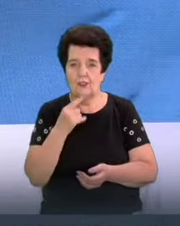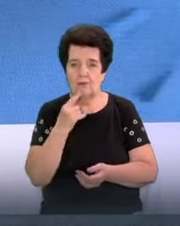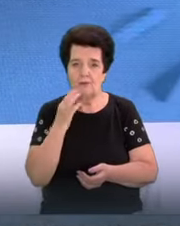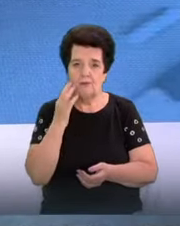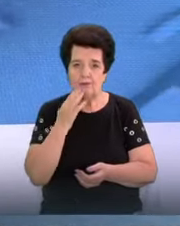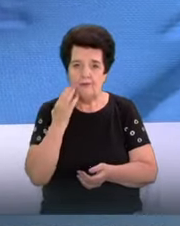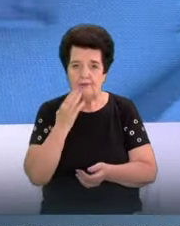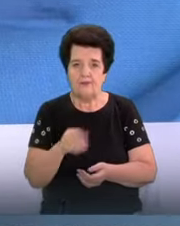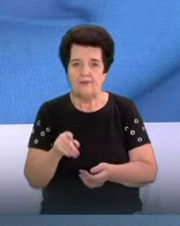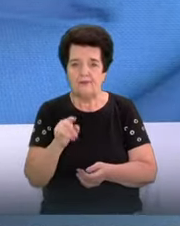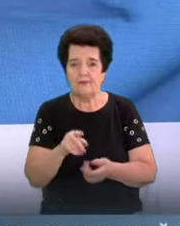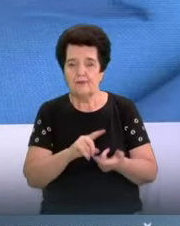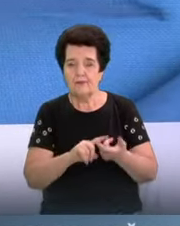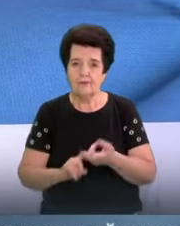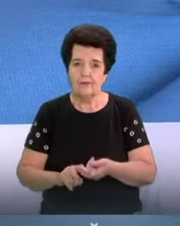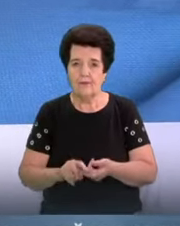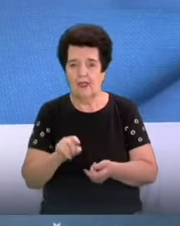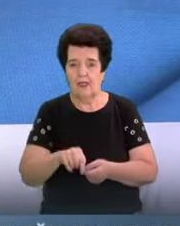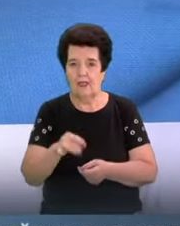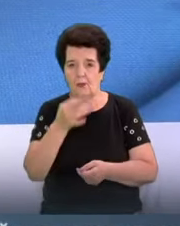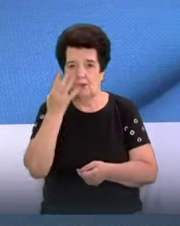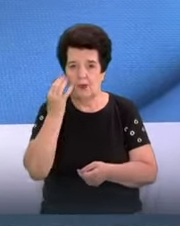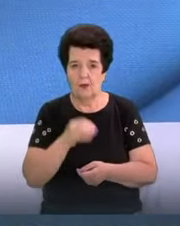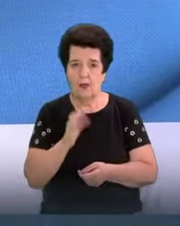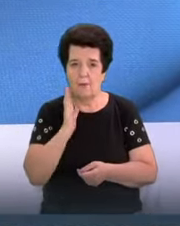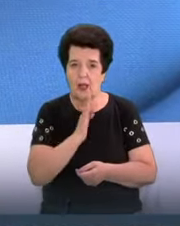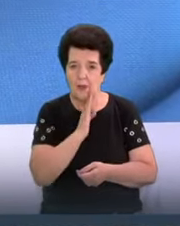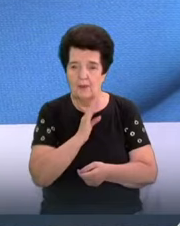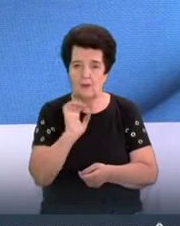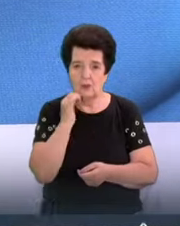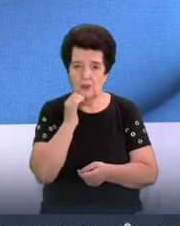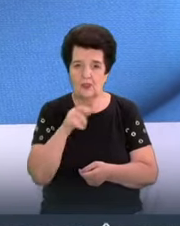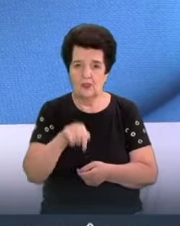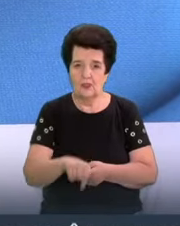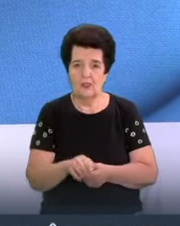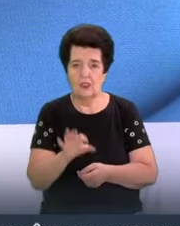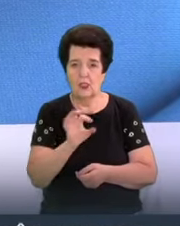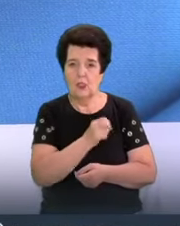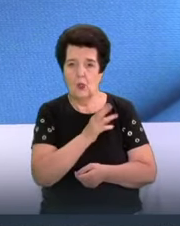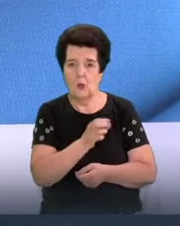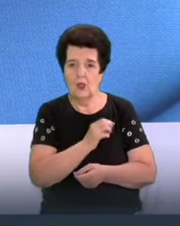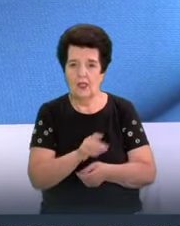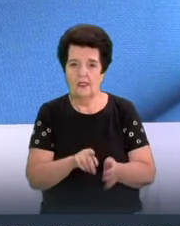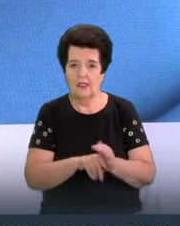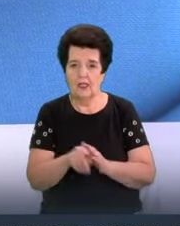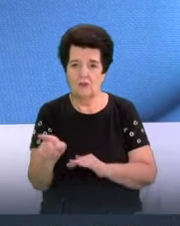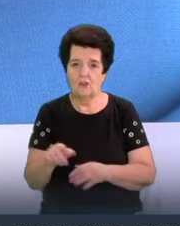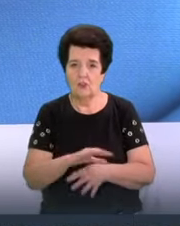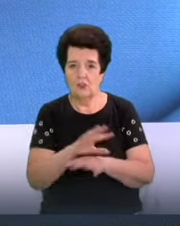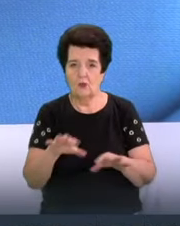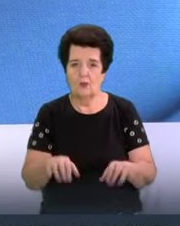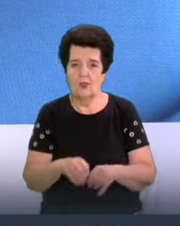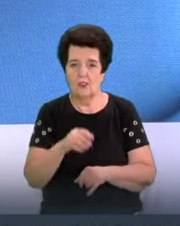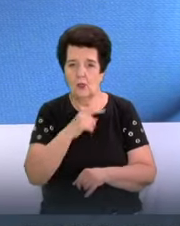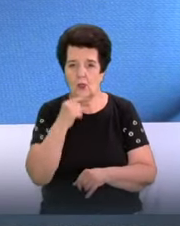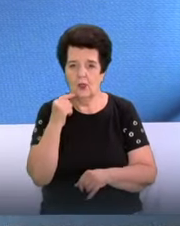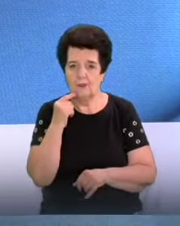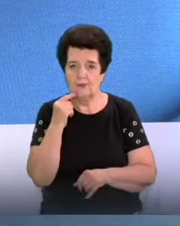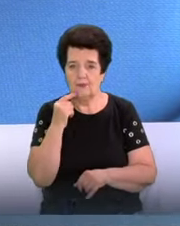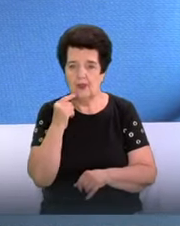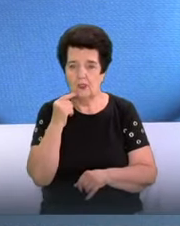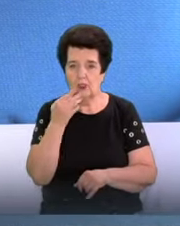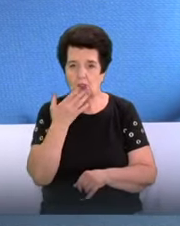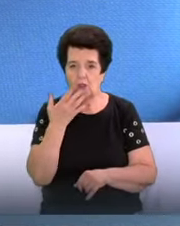leagă rădăcinile. Bunica și mama lui sunt din Orhei, dar s-au refugiat peste Prut din cauza ocupației sovietice.